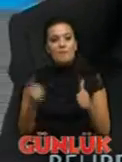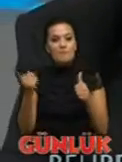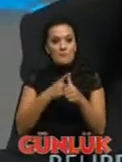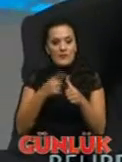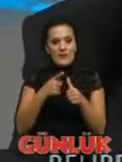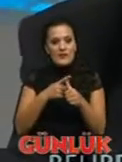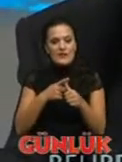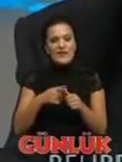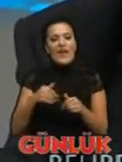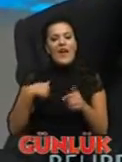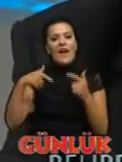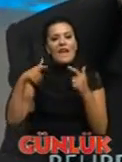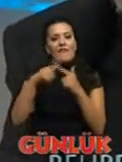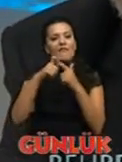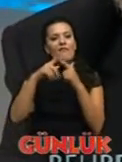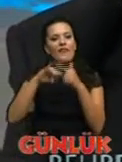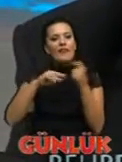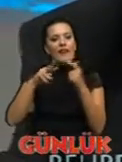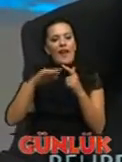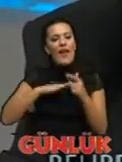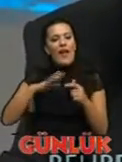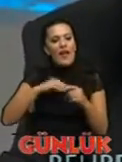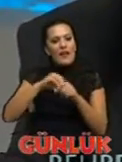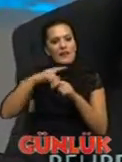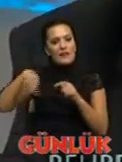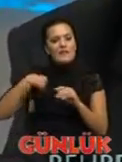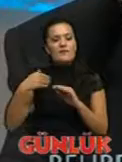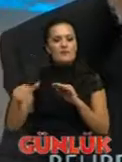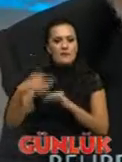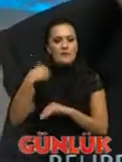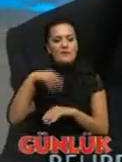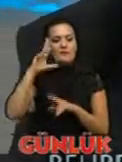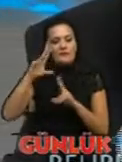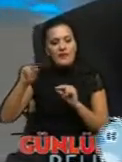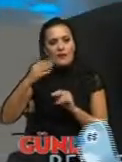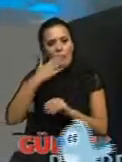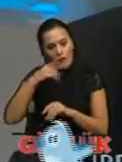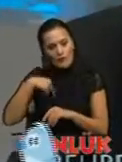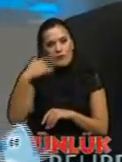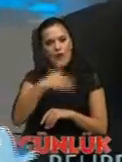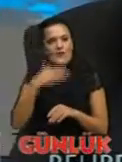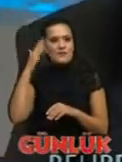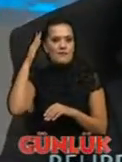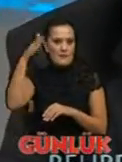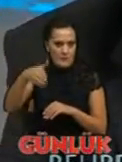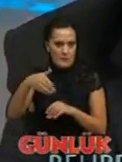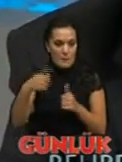Birincisi Fethiye'den çıkıp Fethiyeliyim ben. Fethiye'den çıkıp bir yatılı okula, bir koleje gitmemdir.